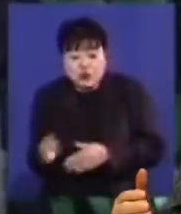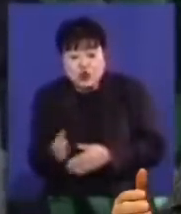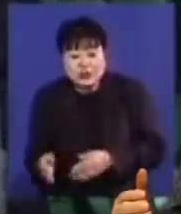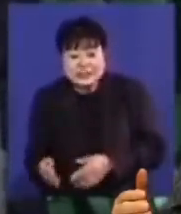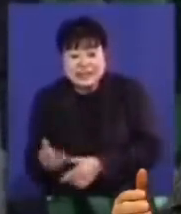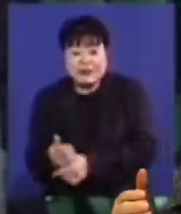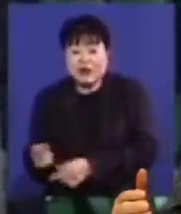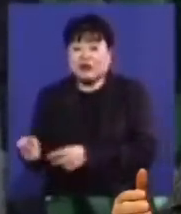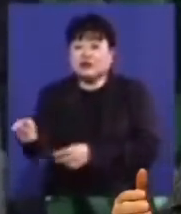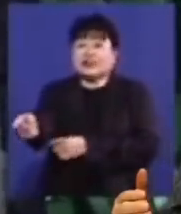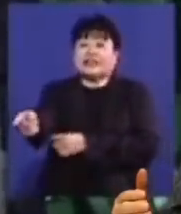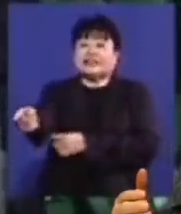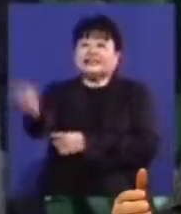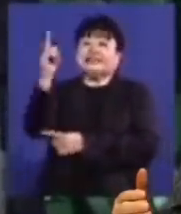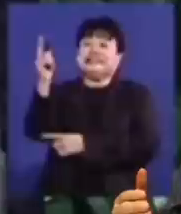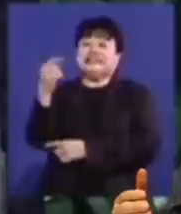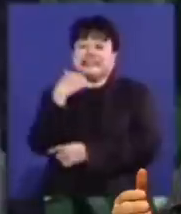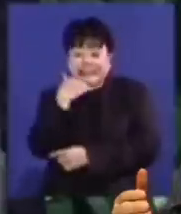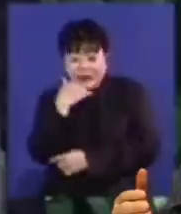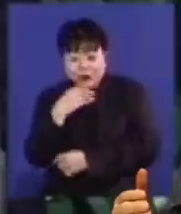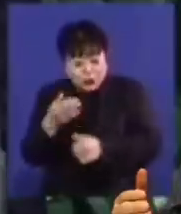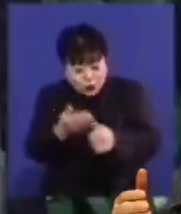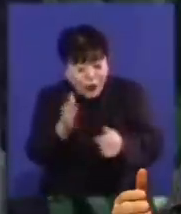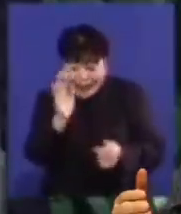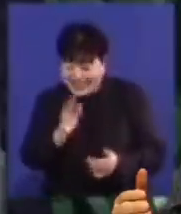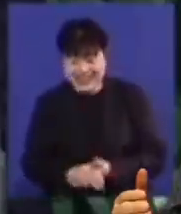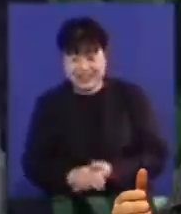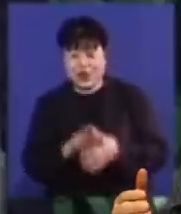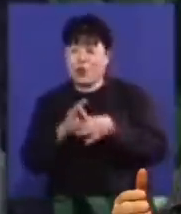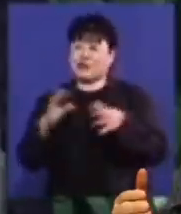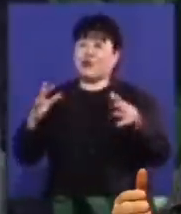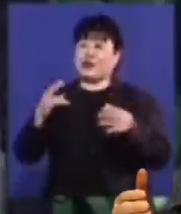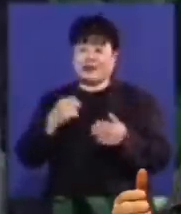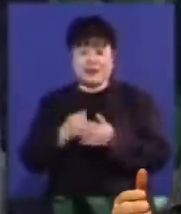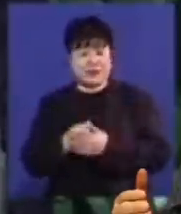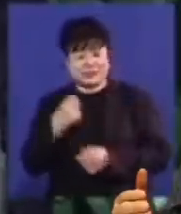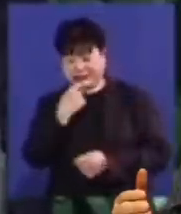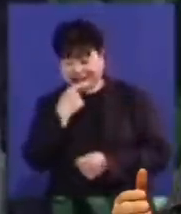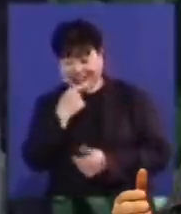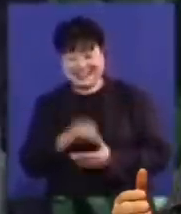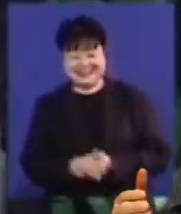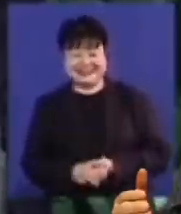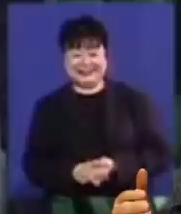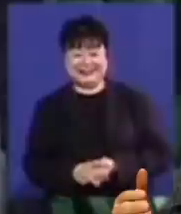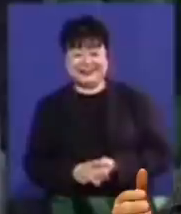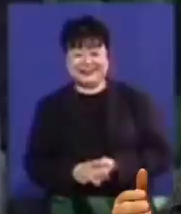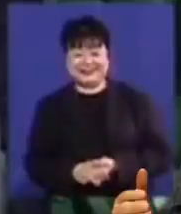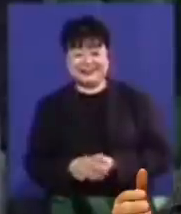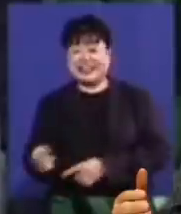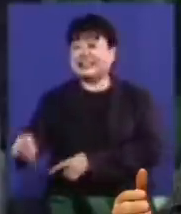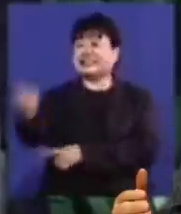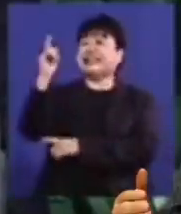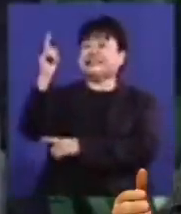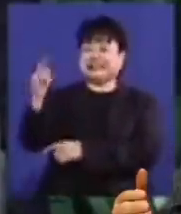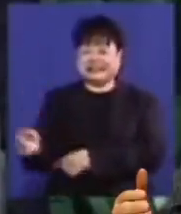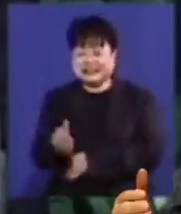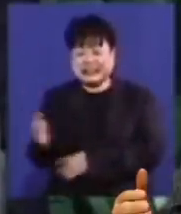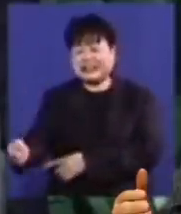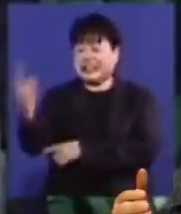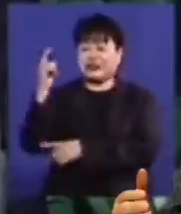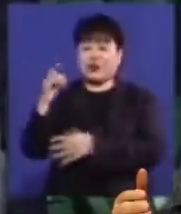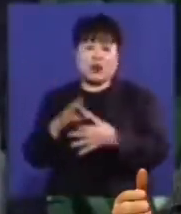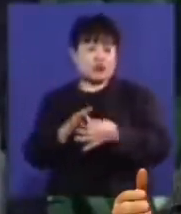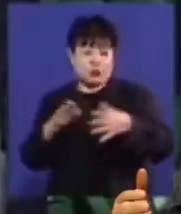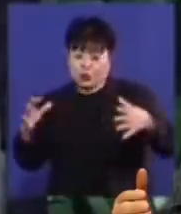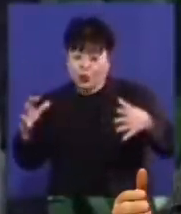나 같으면 돈 줘도 안 해요. 왜? 관심이 없기 때문에. 저는 고기 낚시 낚는 것도 아무 관심이 없어요.